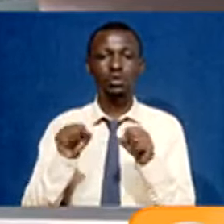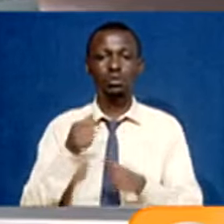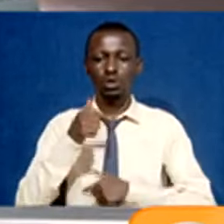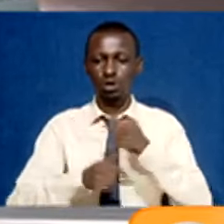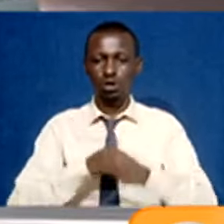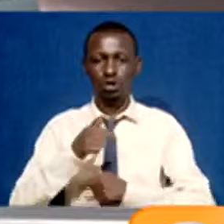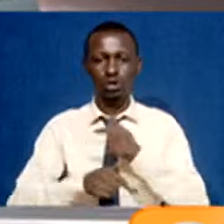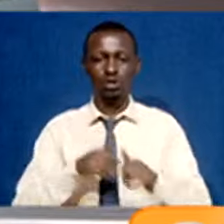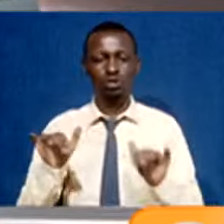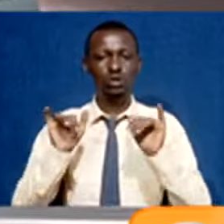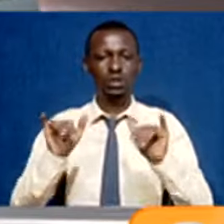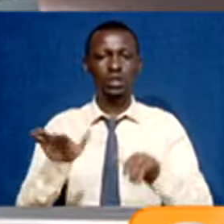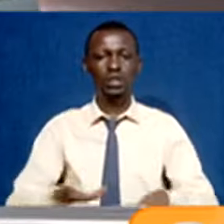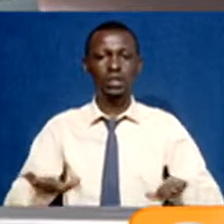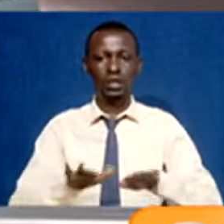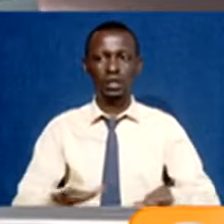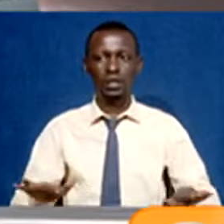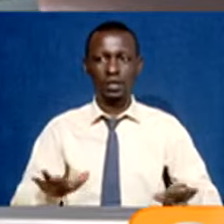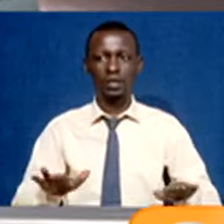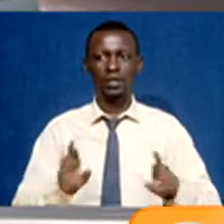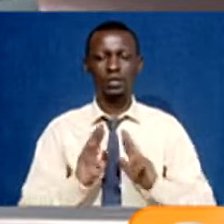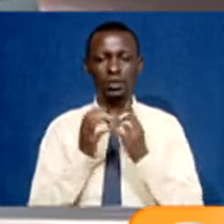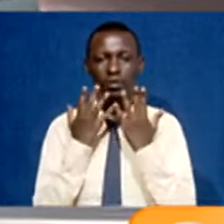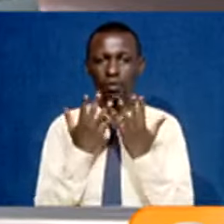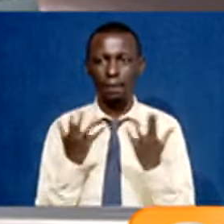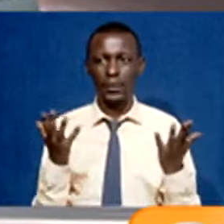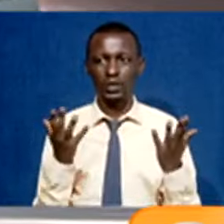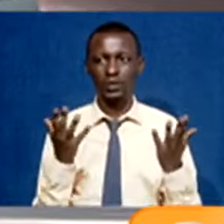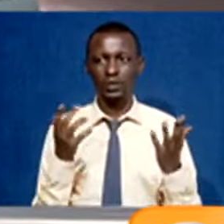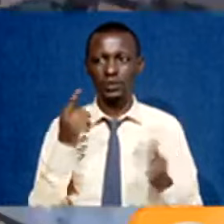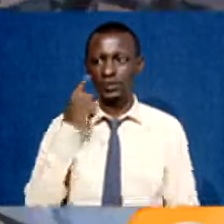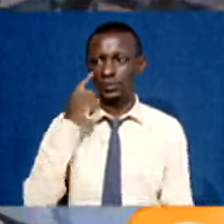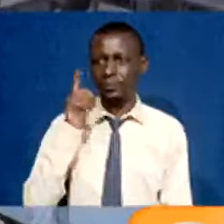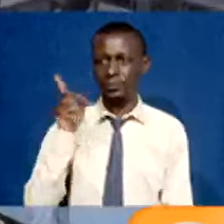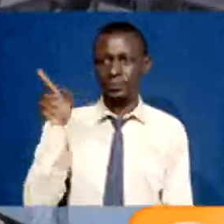kuendelea kuishi katika ardhi hiyo. Ben Kirui anatuarifu zaidi.